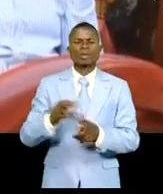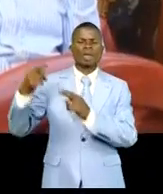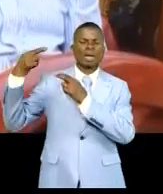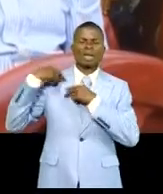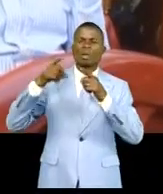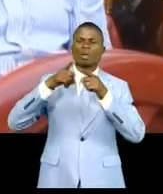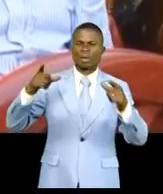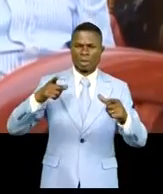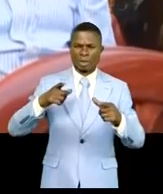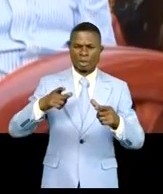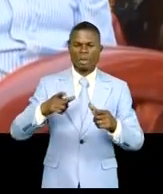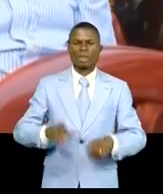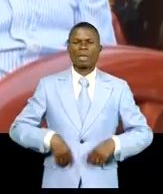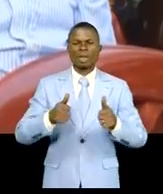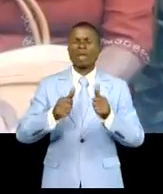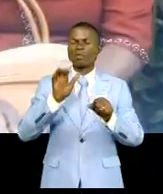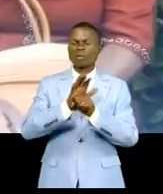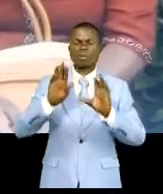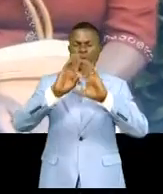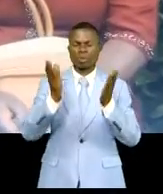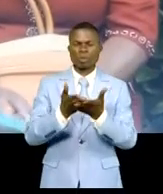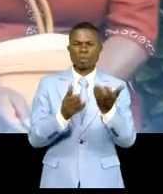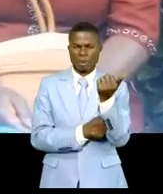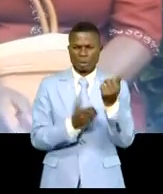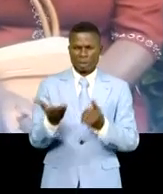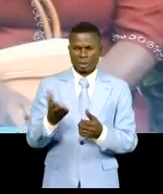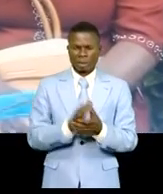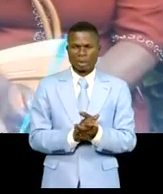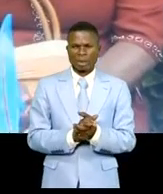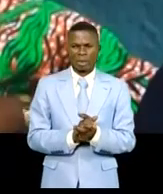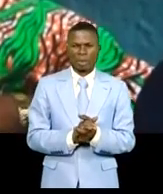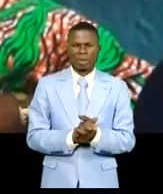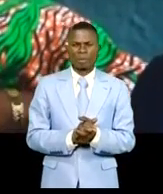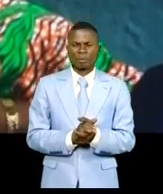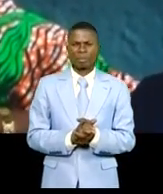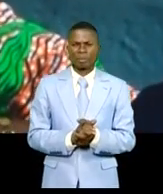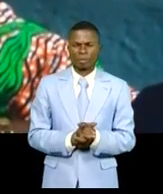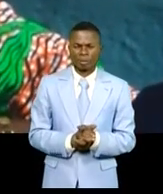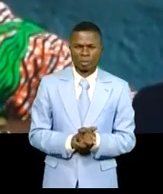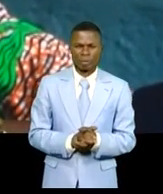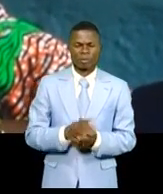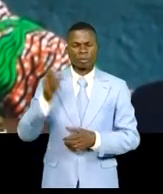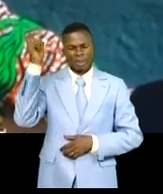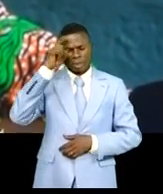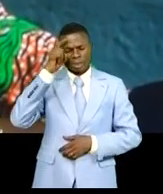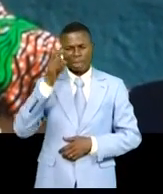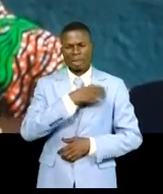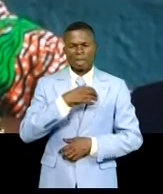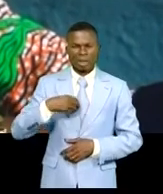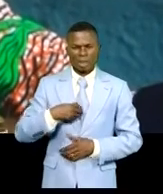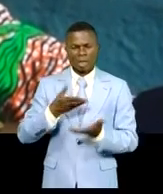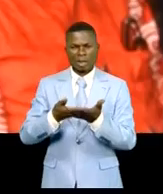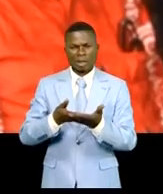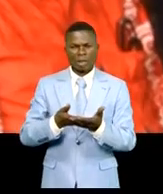voir conduire la destinée de toutes les entreprises publiques, ainsi que les participations de l'État. La princesse Adel Kaïnda a fait preuve d'une